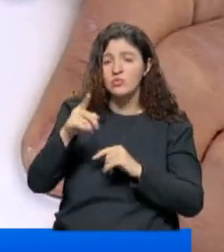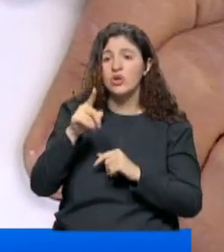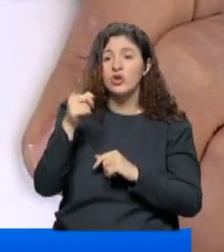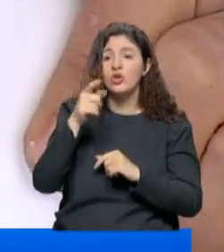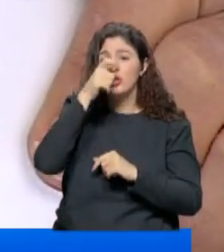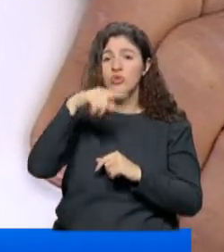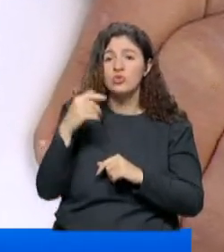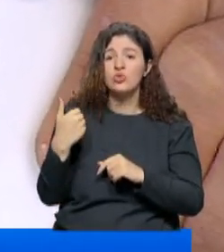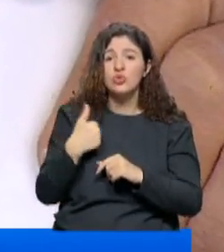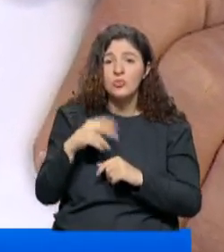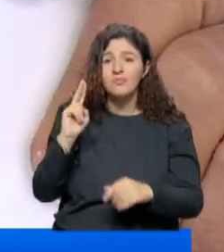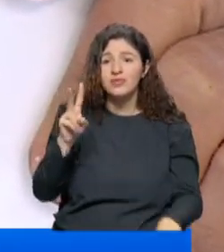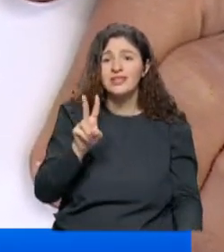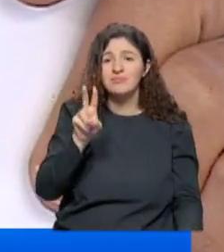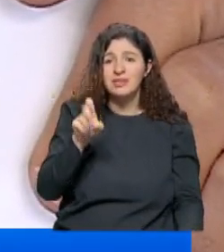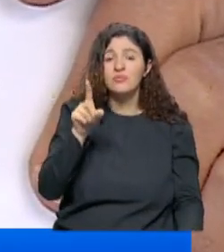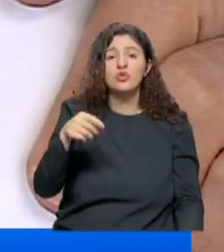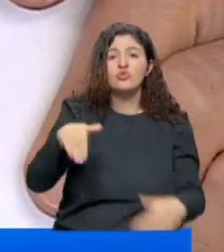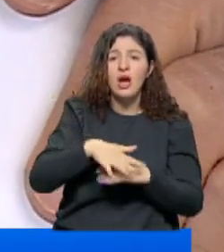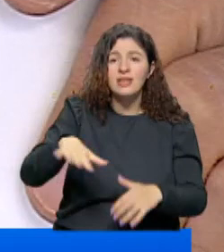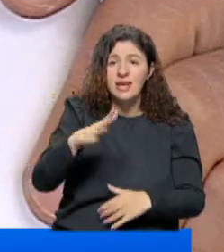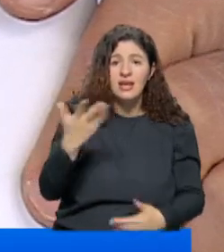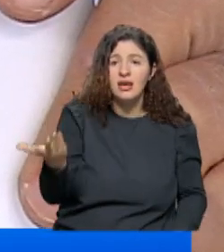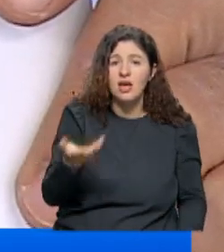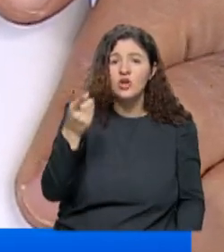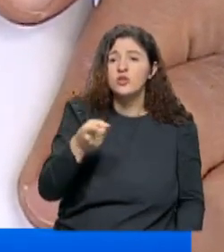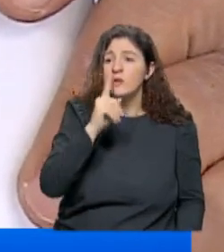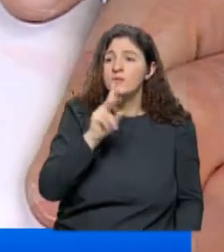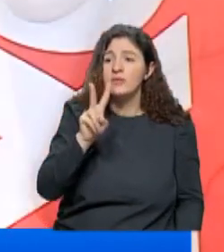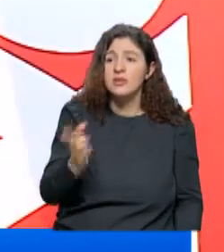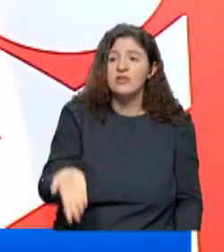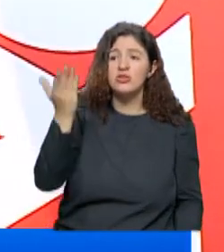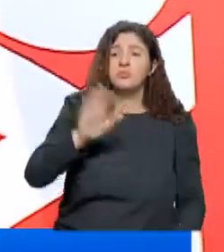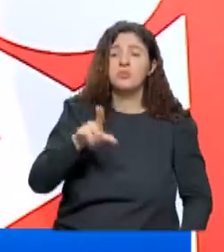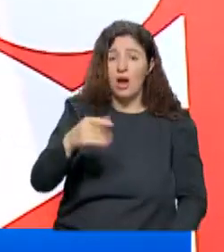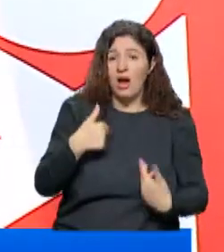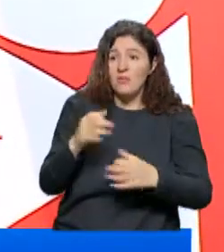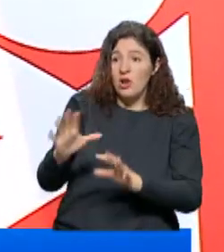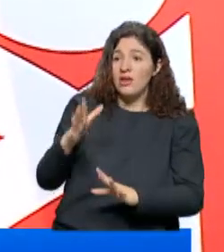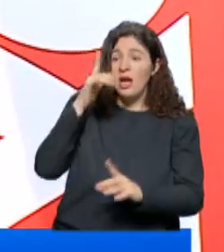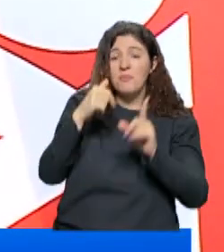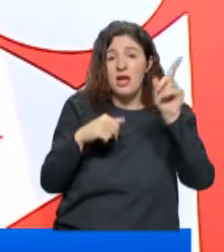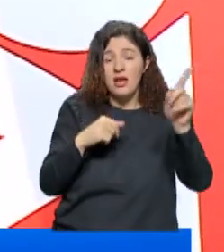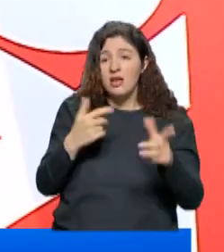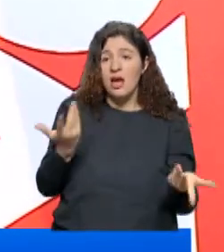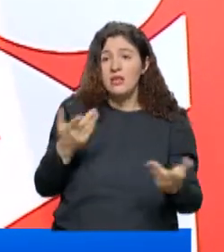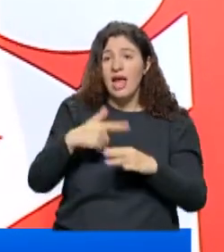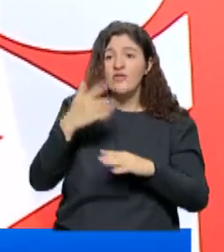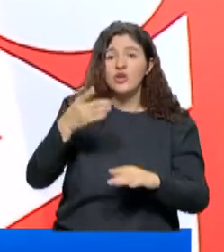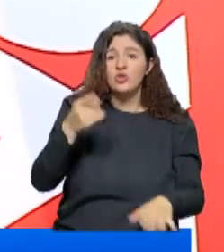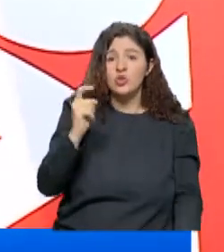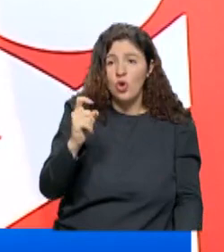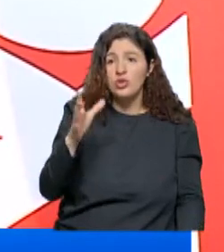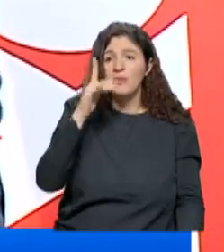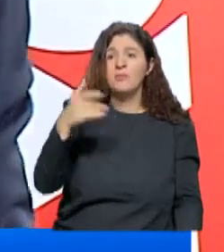78'i. Sokağın enflasyonu %120'yi geçti, çoktan geçti. Bu hal böyleyken Amerika Birleşik Devletleri'nde enflasyon